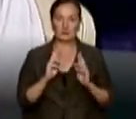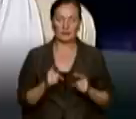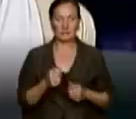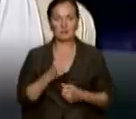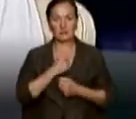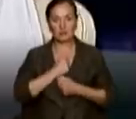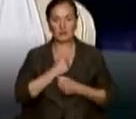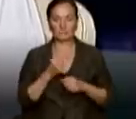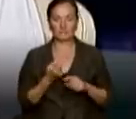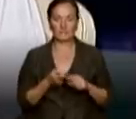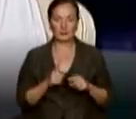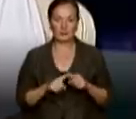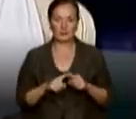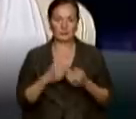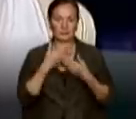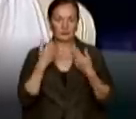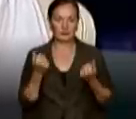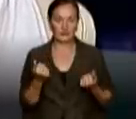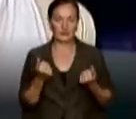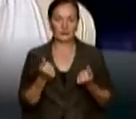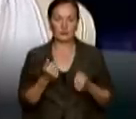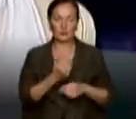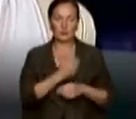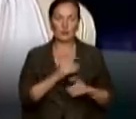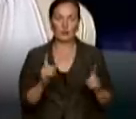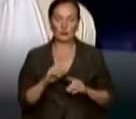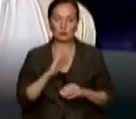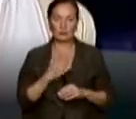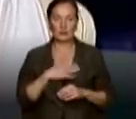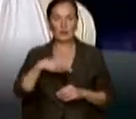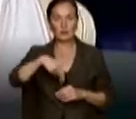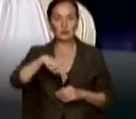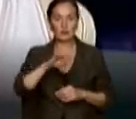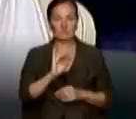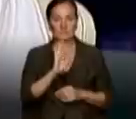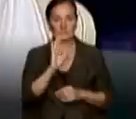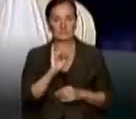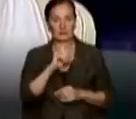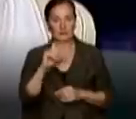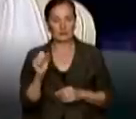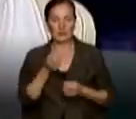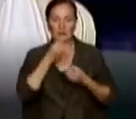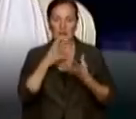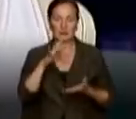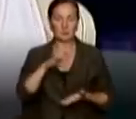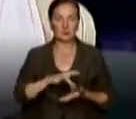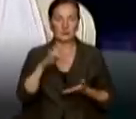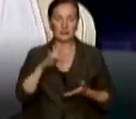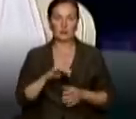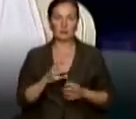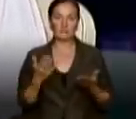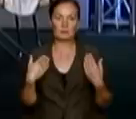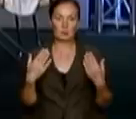жаль, це є відсутньо, а хотілося б, щоб наша Повиха справді була таким гарним центром відпочинку,